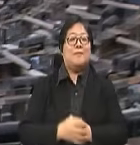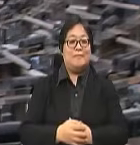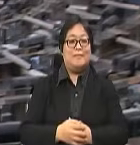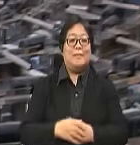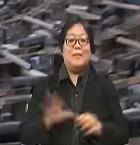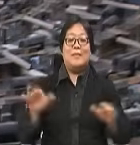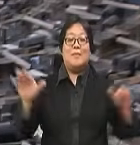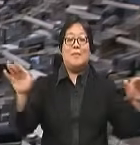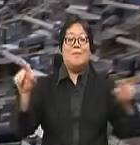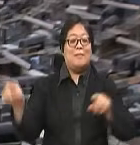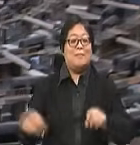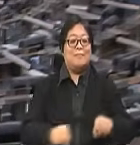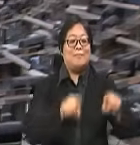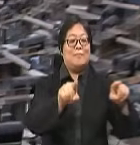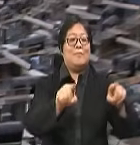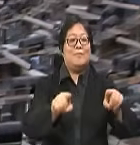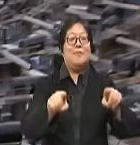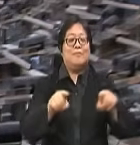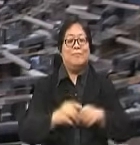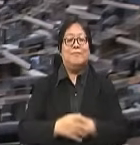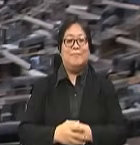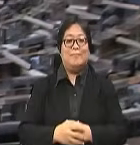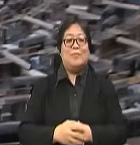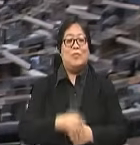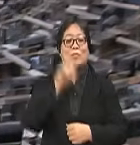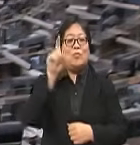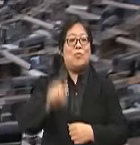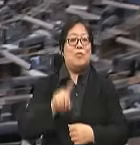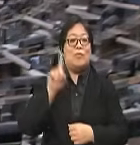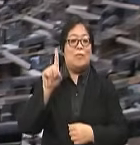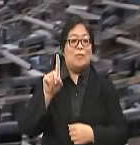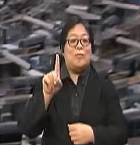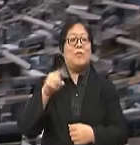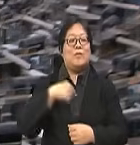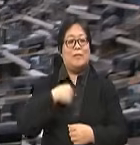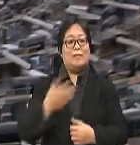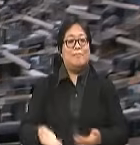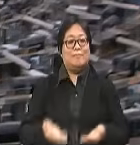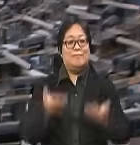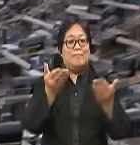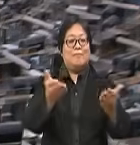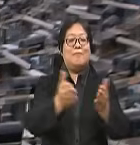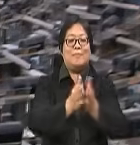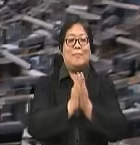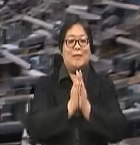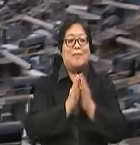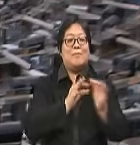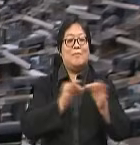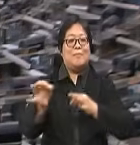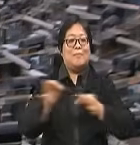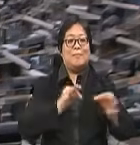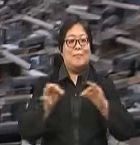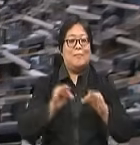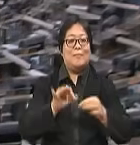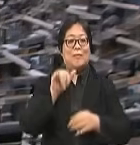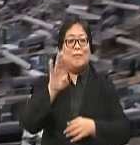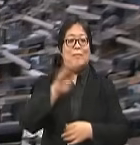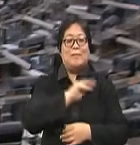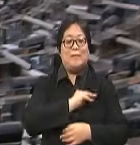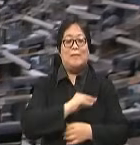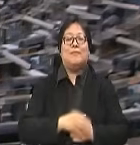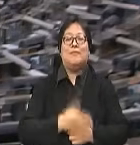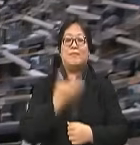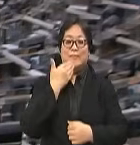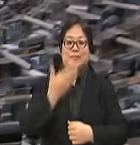terbang seiring menanti matahari soal No 1 sejukkan Mohon penjelasan yang bermakna